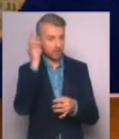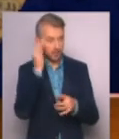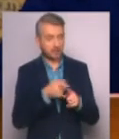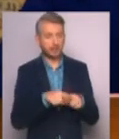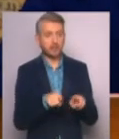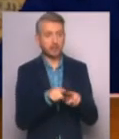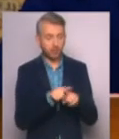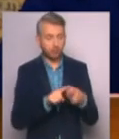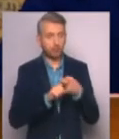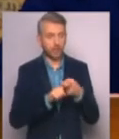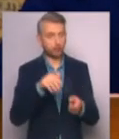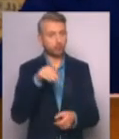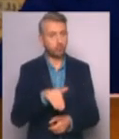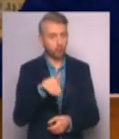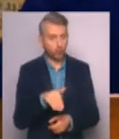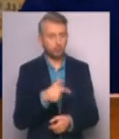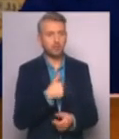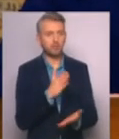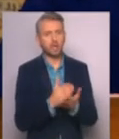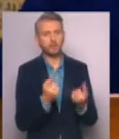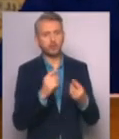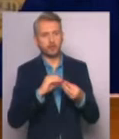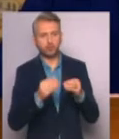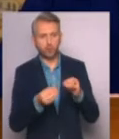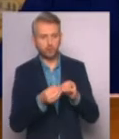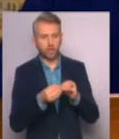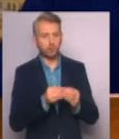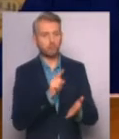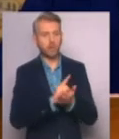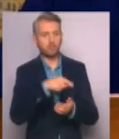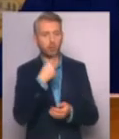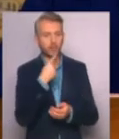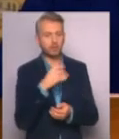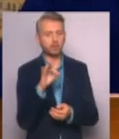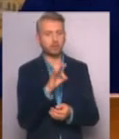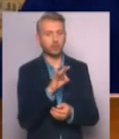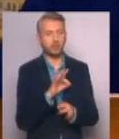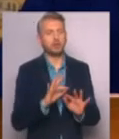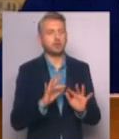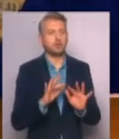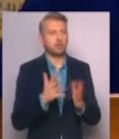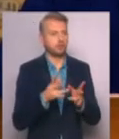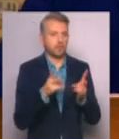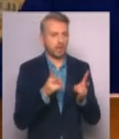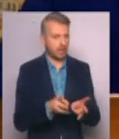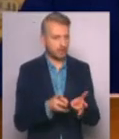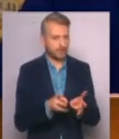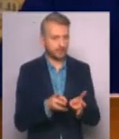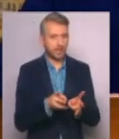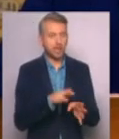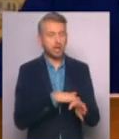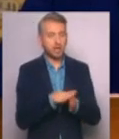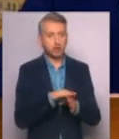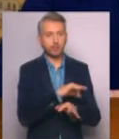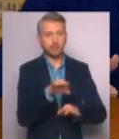пов'язано з будовою. Угу. Ми мали величезну проблему і мали би говорити про, не дай би Боже, приводи Господи, про трагедію. Реалізований